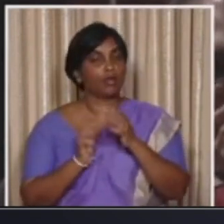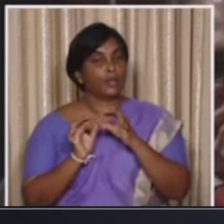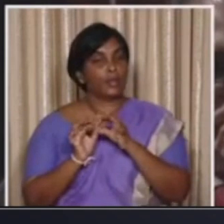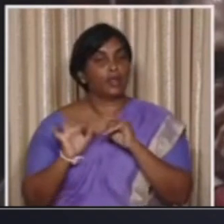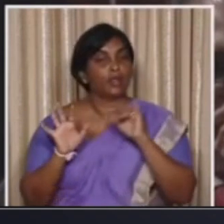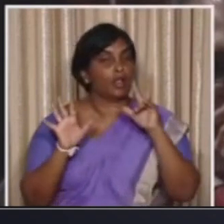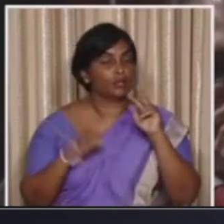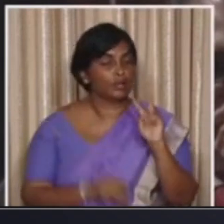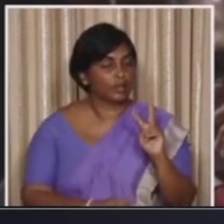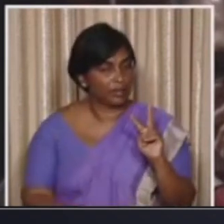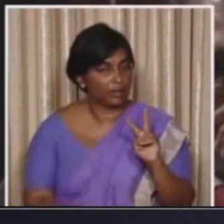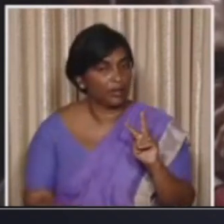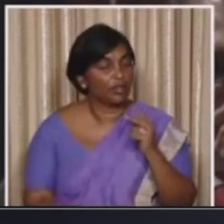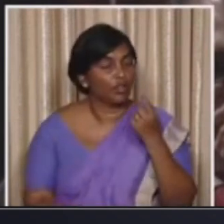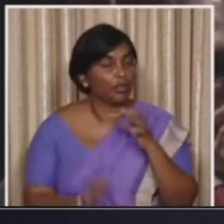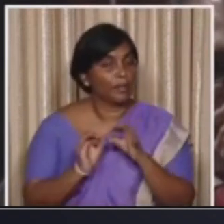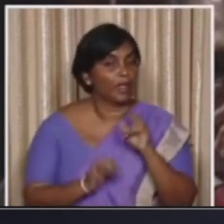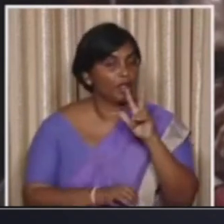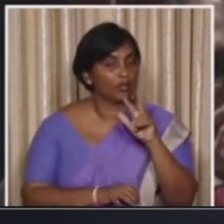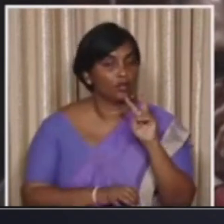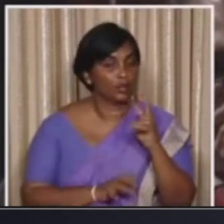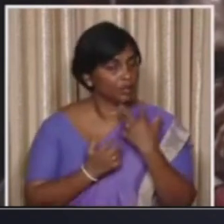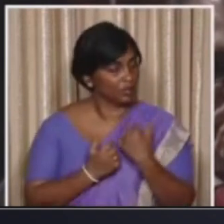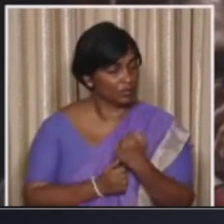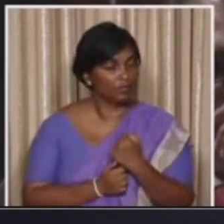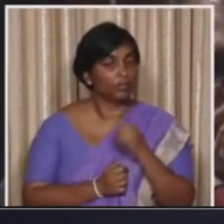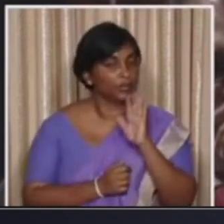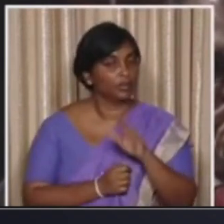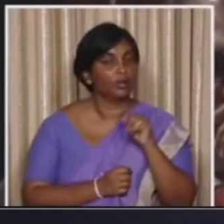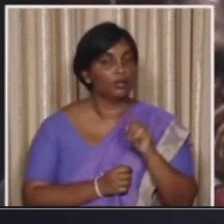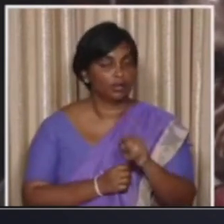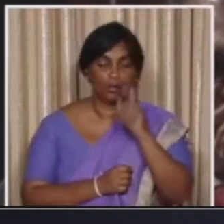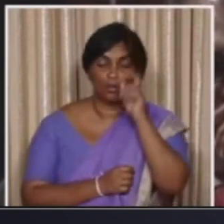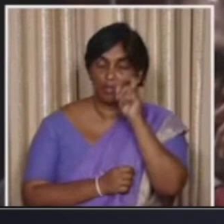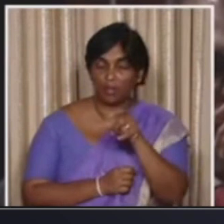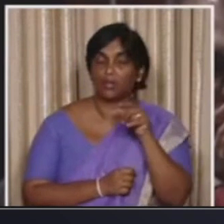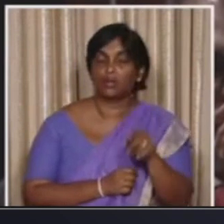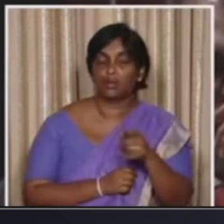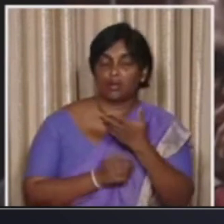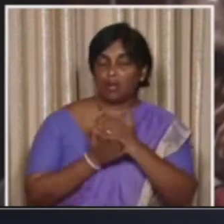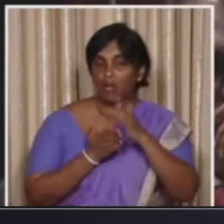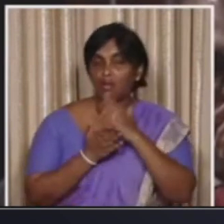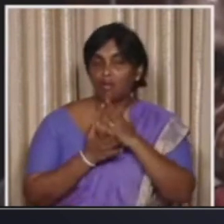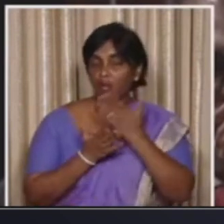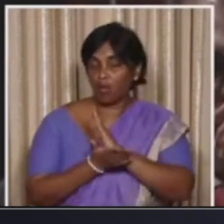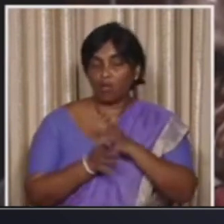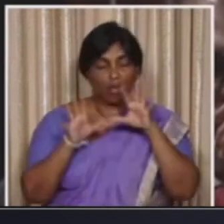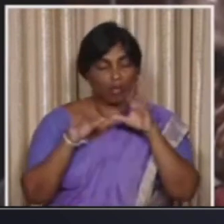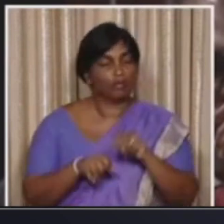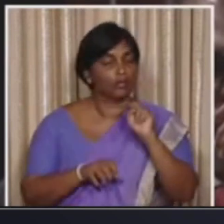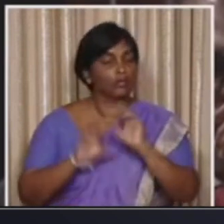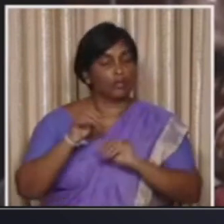බිලියන 82ක් රුපියල් බිලියන 82ක් හම්බ වෙනවා හැබැයි මේ කට්ටිය බලන්නේ කොටස් අයිතිය